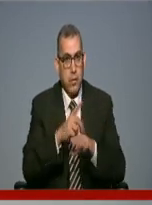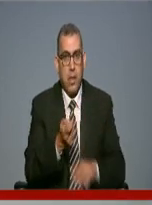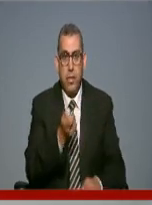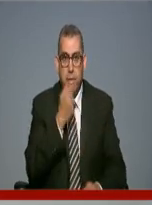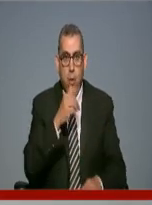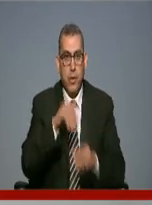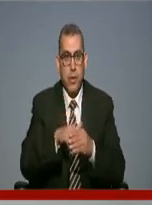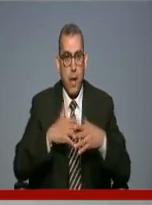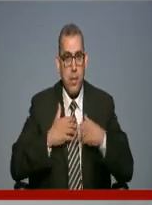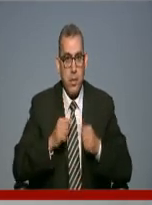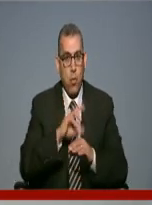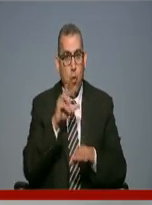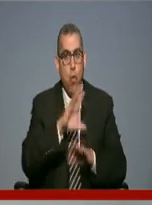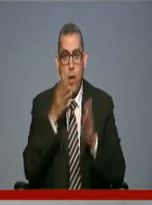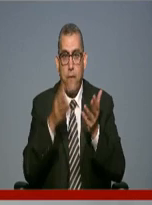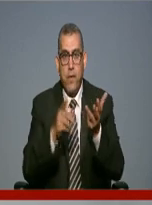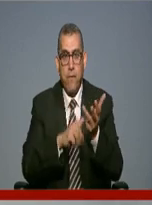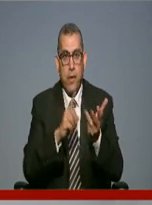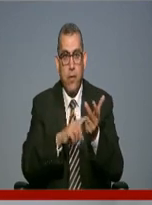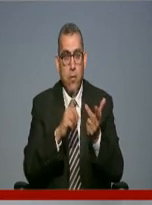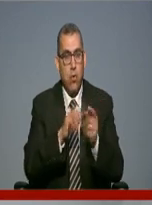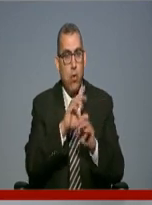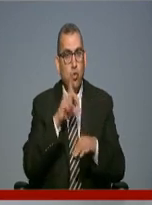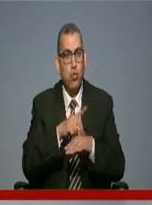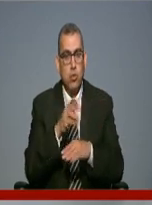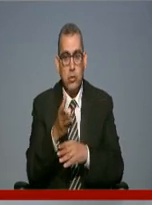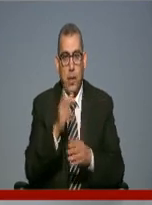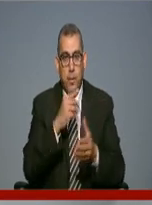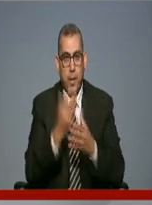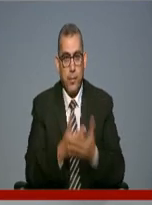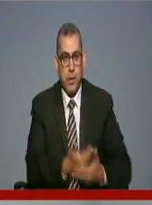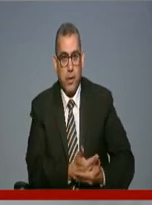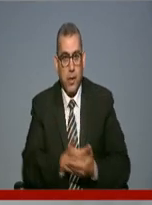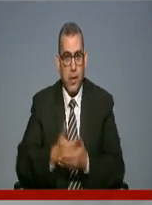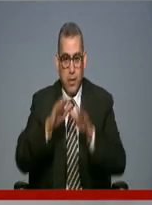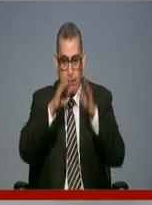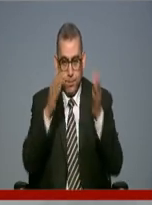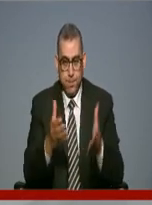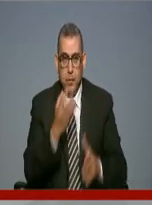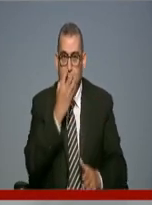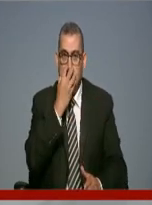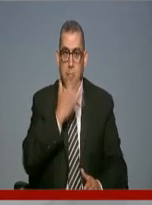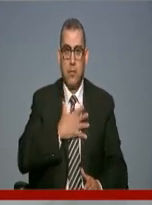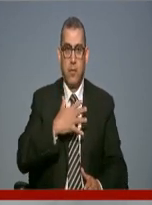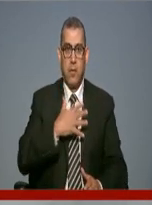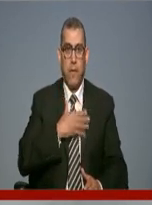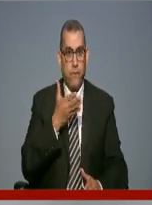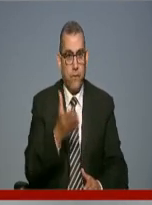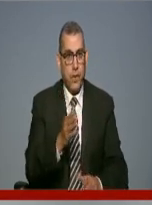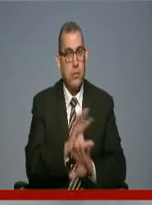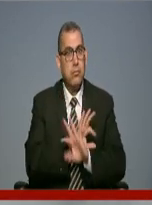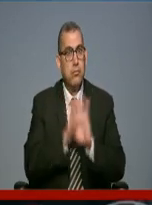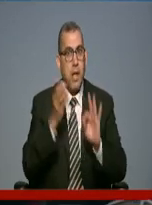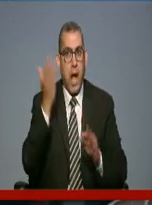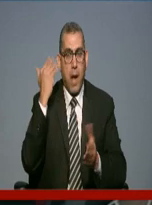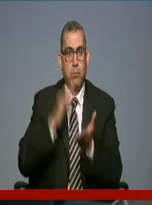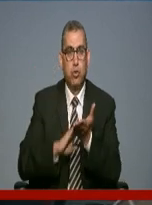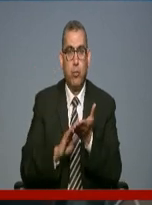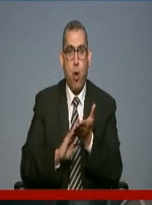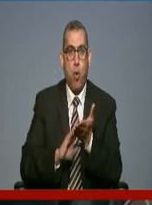صحي. دلوقتي دخل في سبابات كتير جدا في الحضانة، في أجهزة تنفس صناعي اللي هي الفنت، ودي طبعا ما كانتش موجودة قبل كده